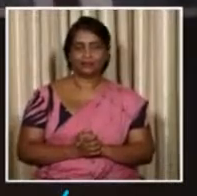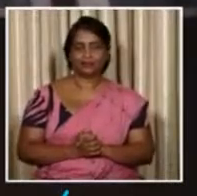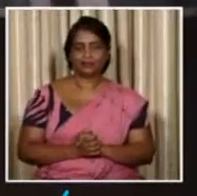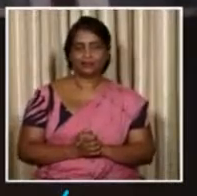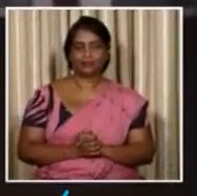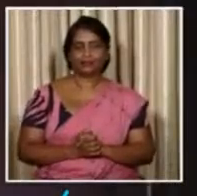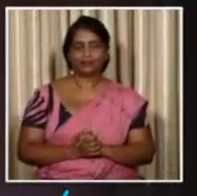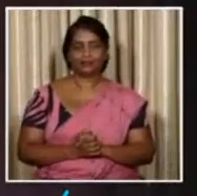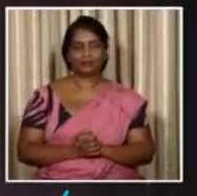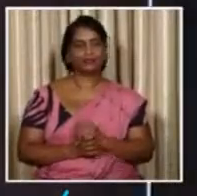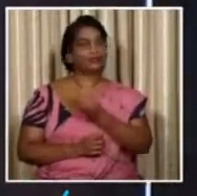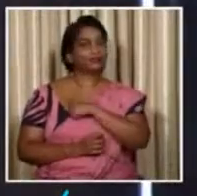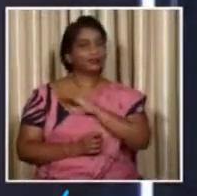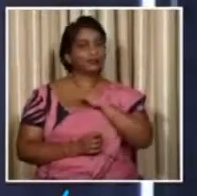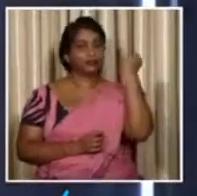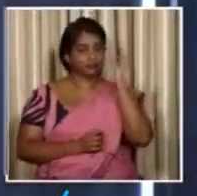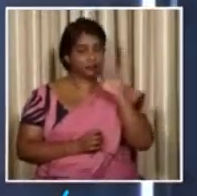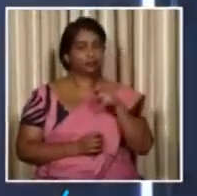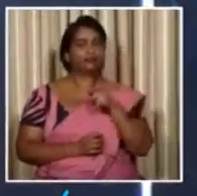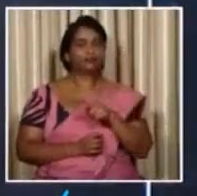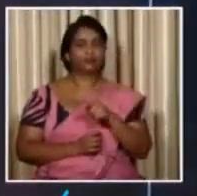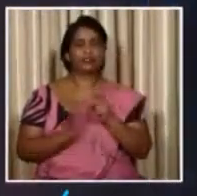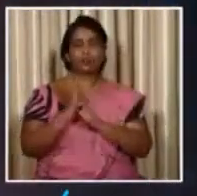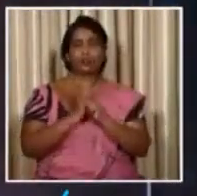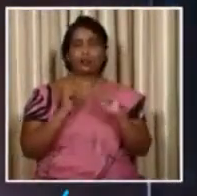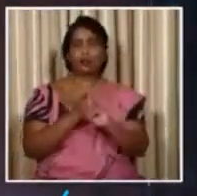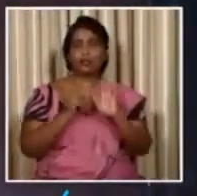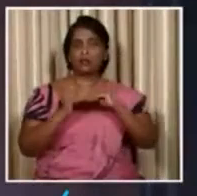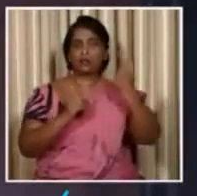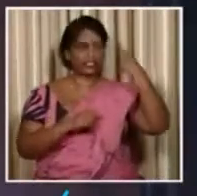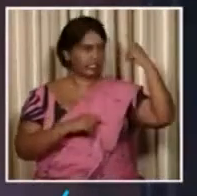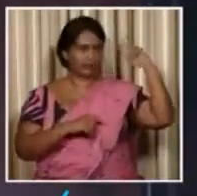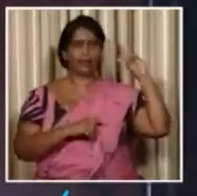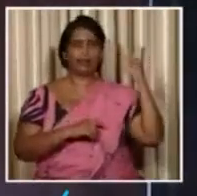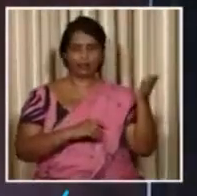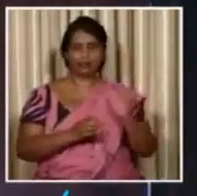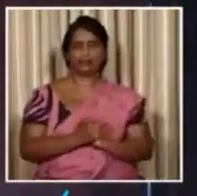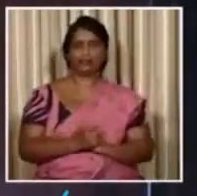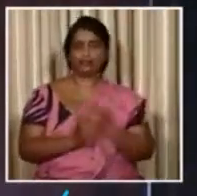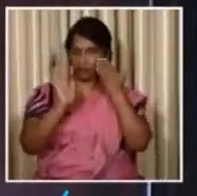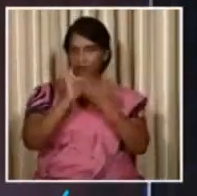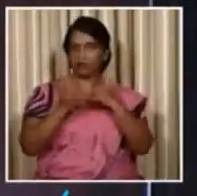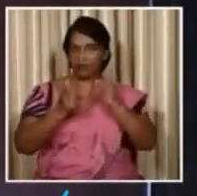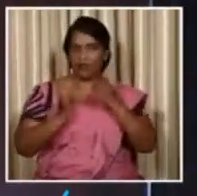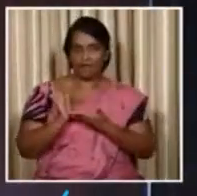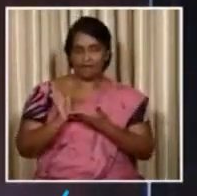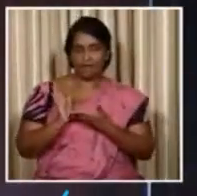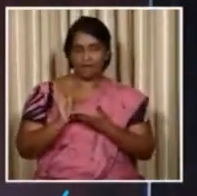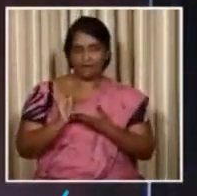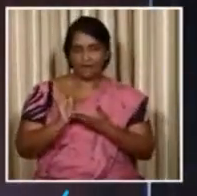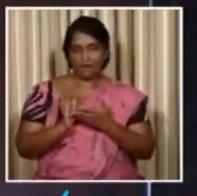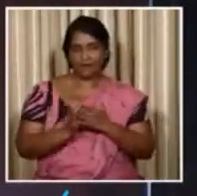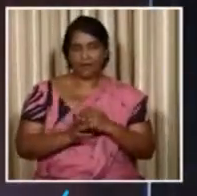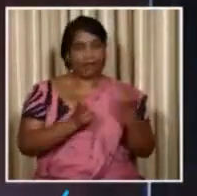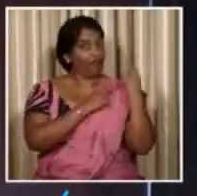උන්වහන්සේ ඒ දේශනාව පැවැත්වුවේ මේ පාතාලේ ප්‍රශ්නෙට පස්සේ ඊයේ පෙරේදා. මම පෙන්නන්න මාගාව තියෙනවා. I speak with